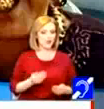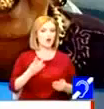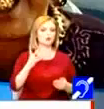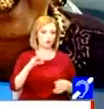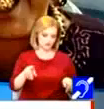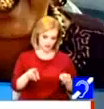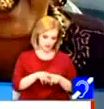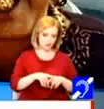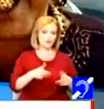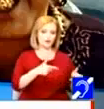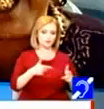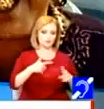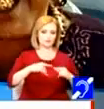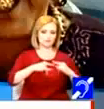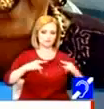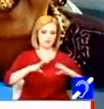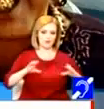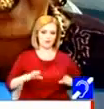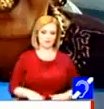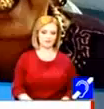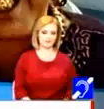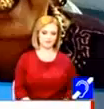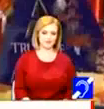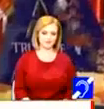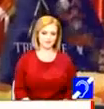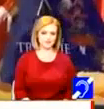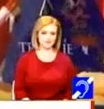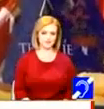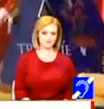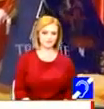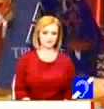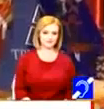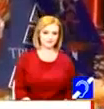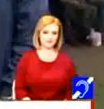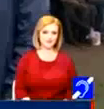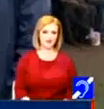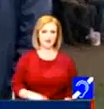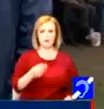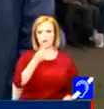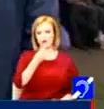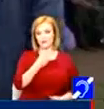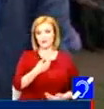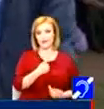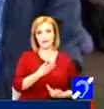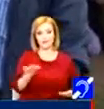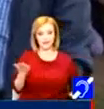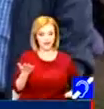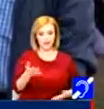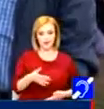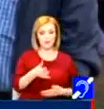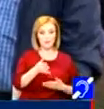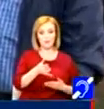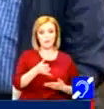zile la rând pentru masa de blajini, întinsă pe morminte. Bucată cară de care mai alese băuturi și dulciuri,